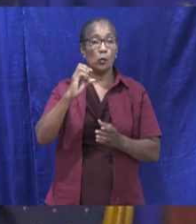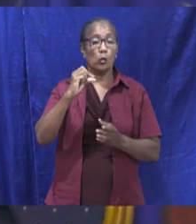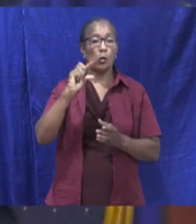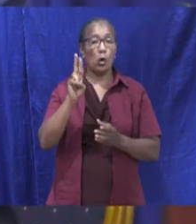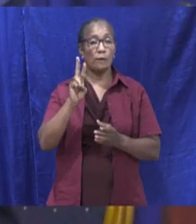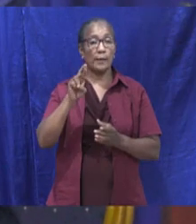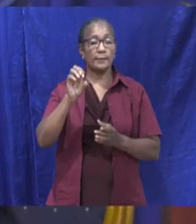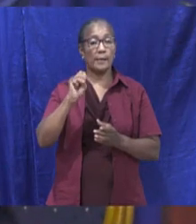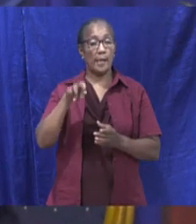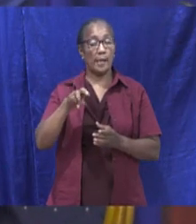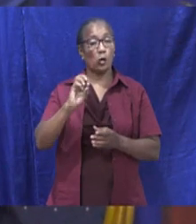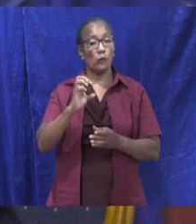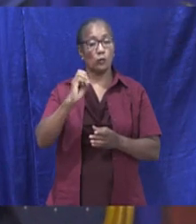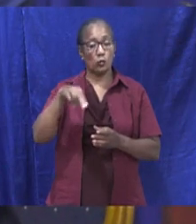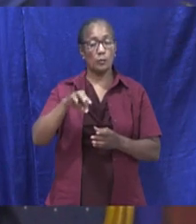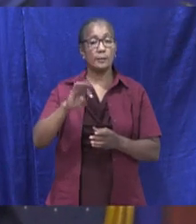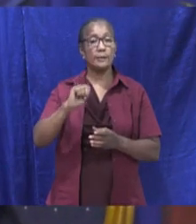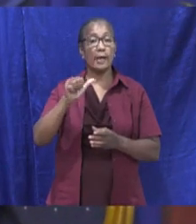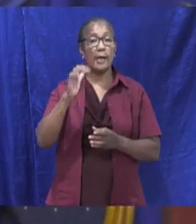consa@governance.gov.sr of